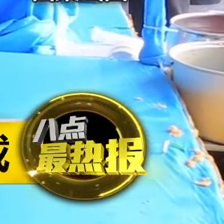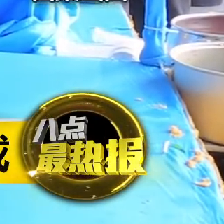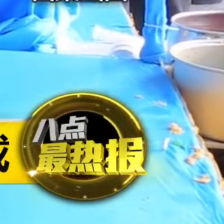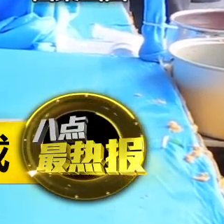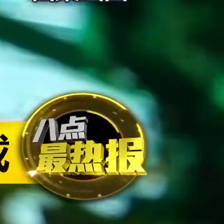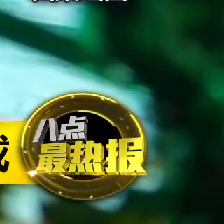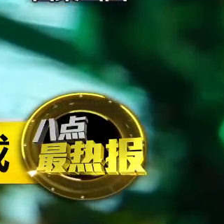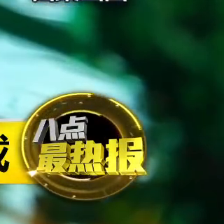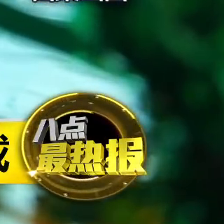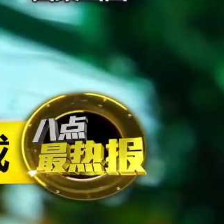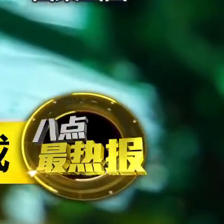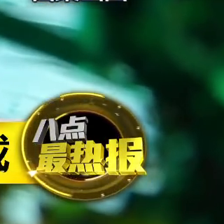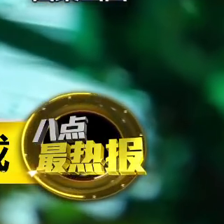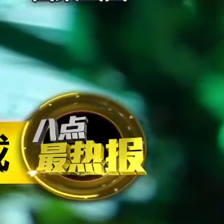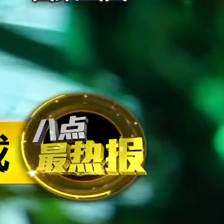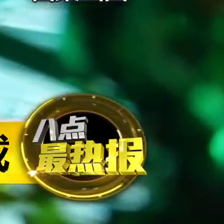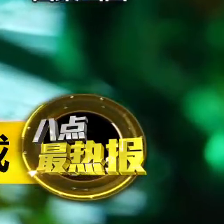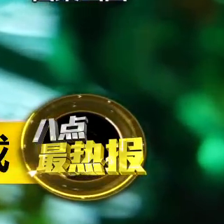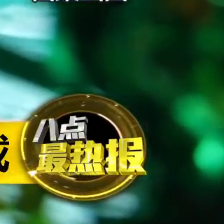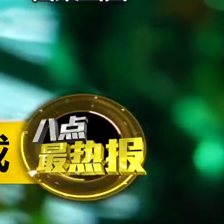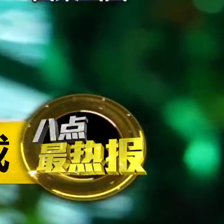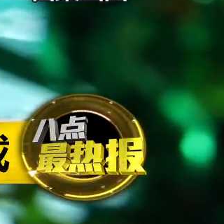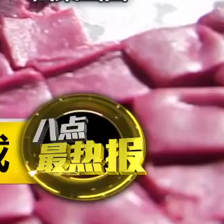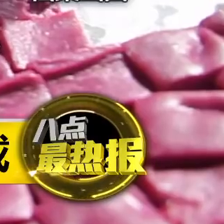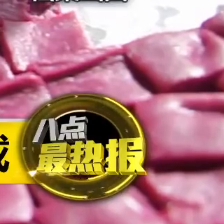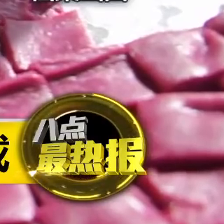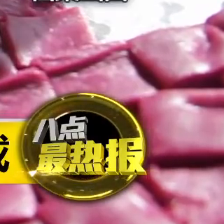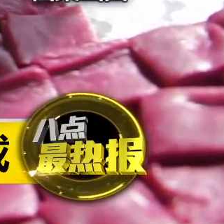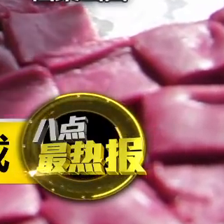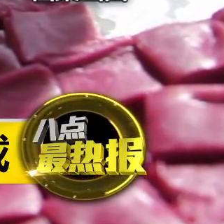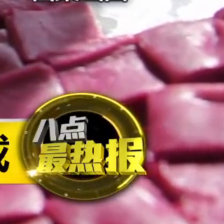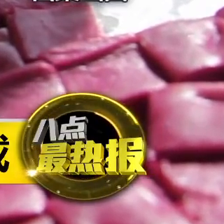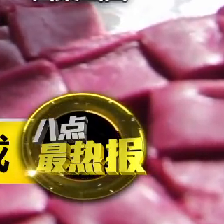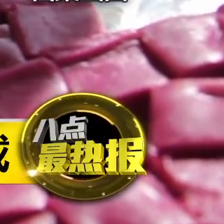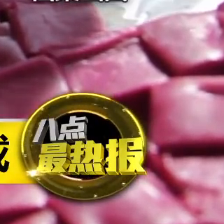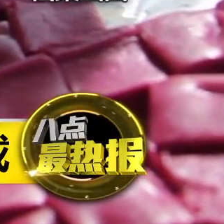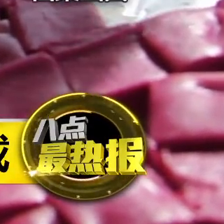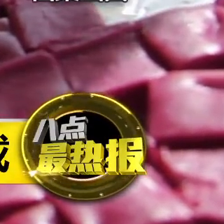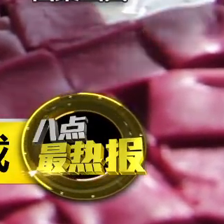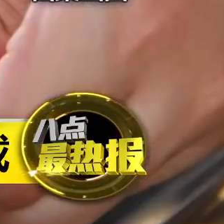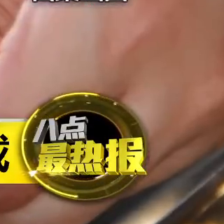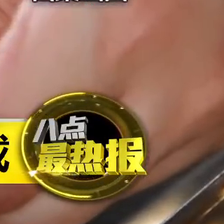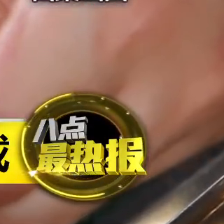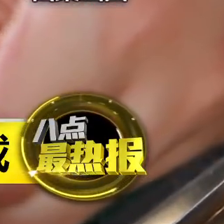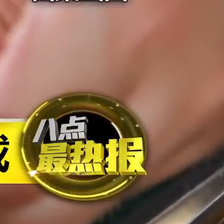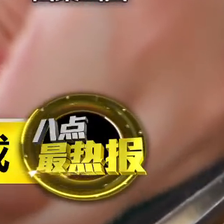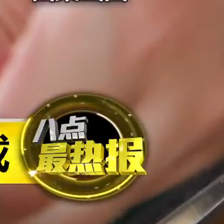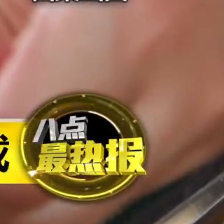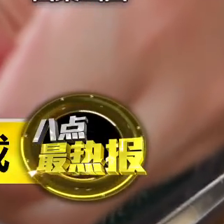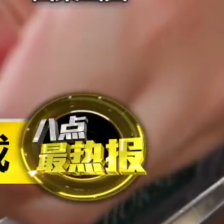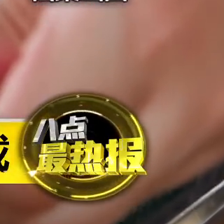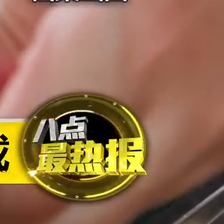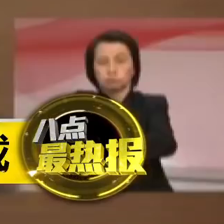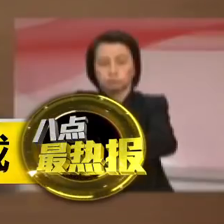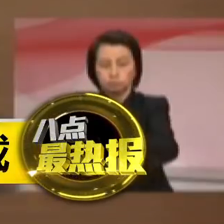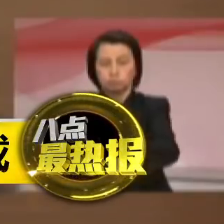助餐时，不但没有安排服务员在场，更没有提供顾客一次性手套来拿起食物，这是不符合防疫 SOP 的。